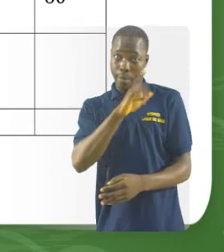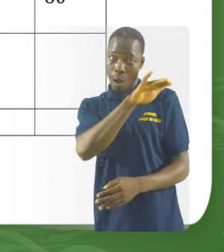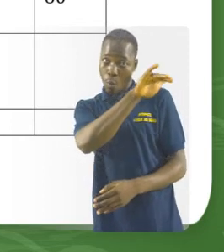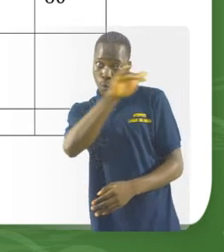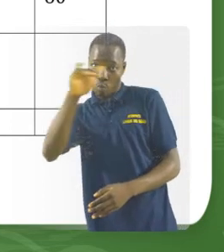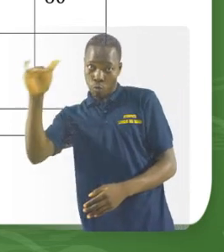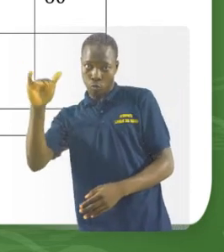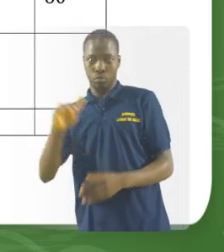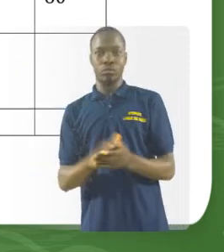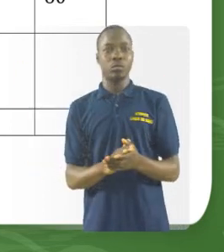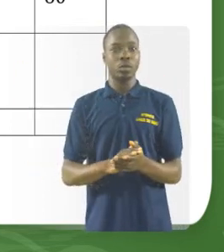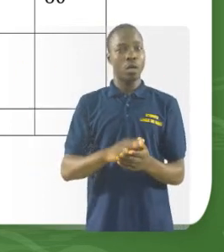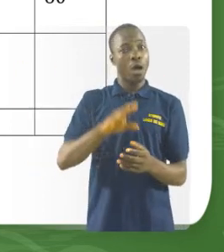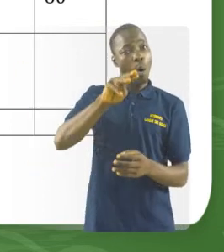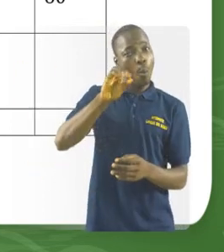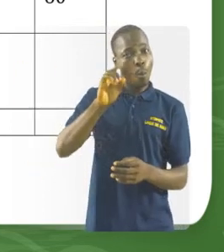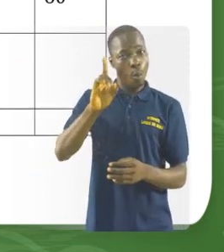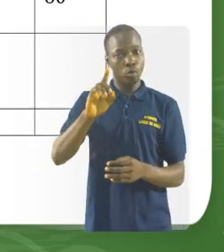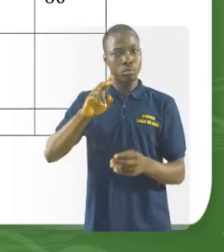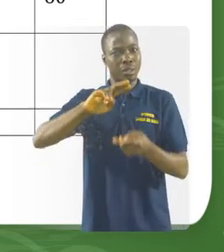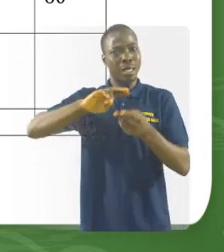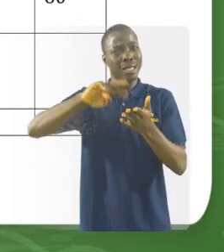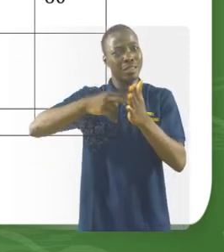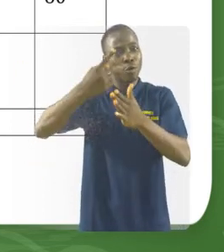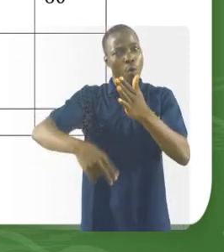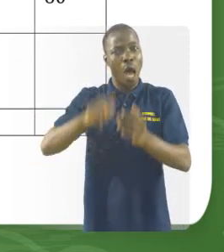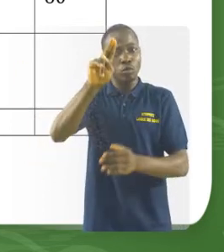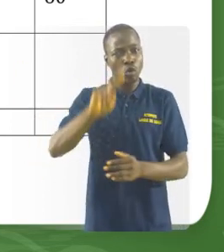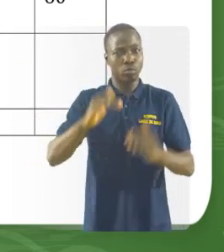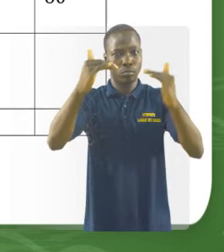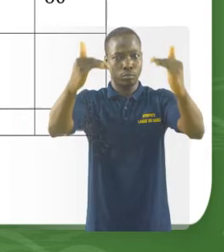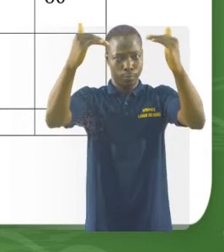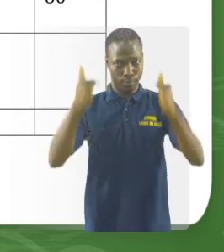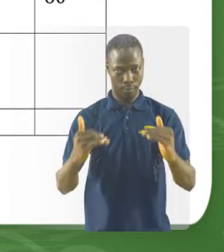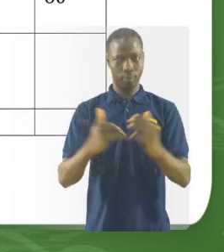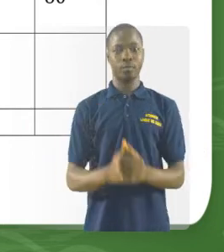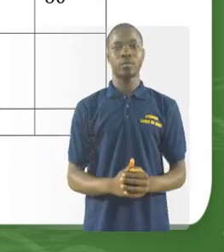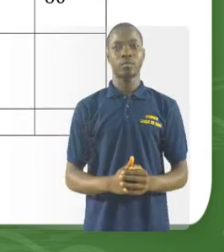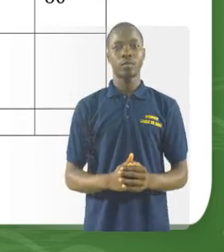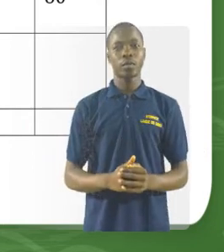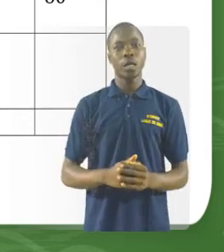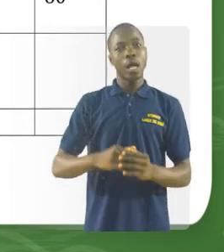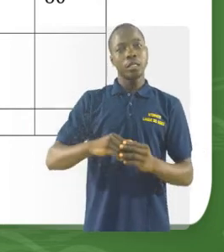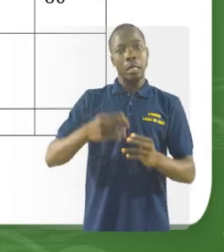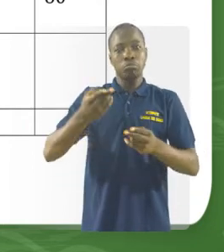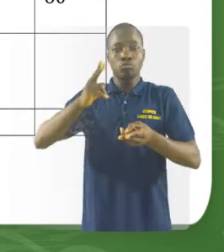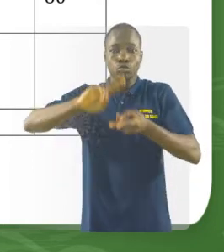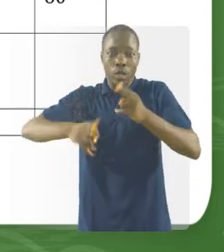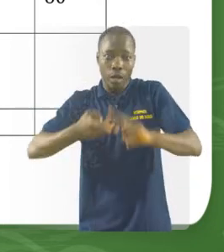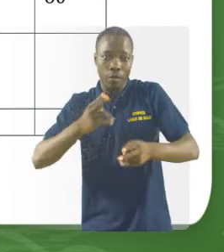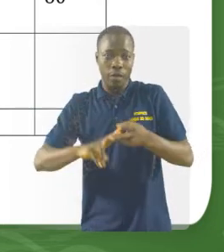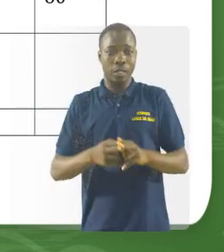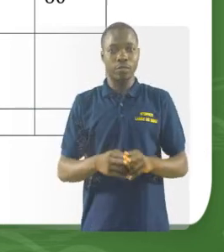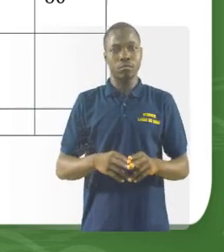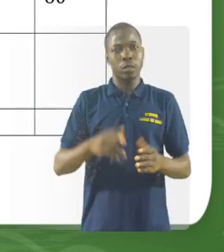concerne les modalités, c'est-à-dire les notes. La deuxième ligne du tableau concerne les effectifs, c'est-à-dire